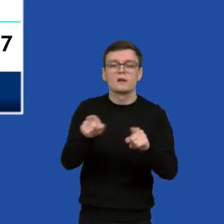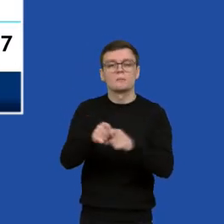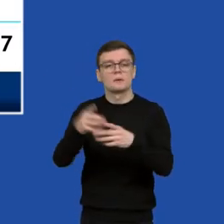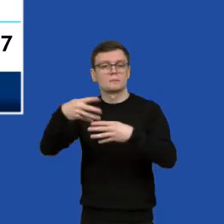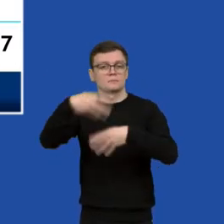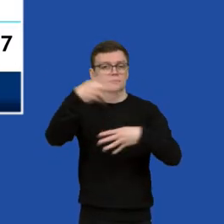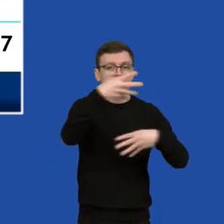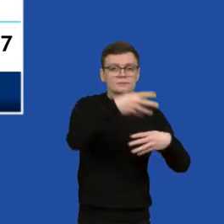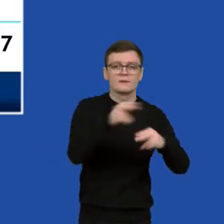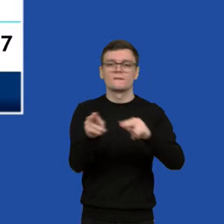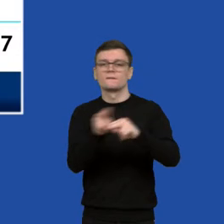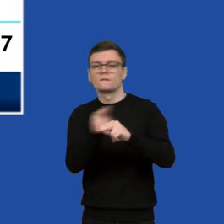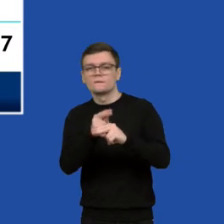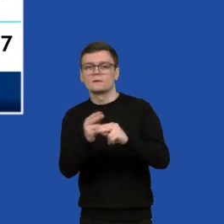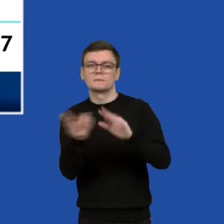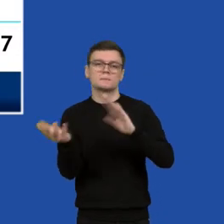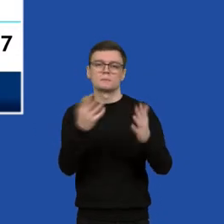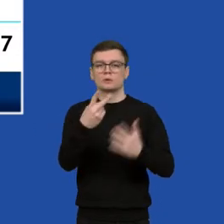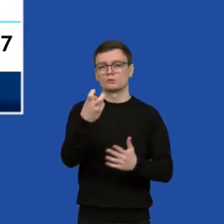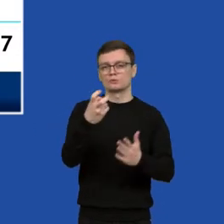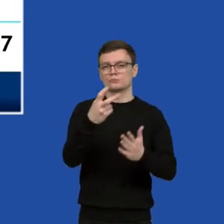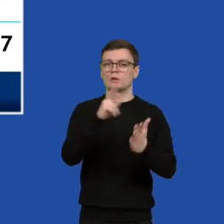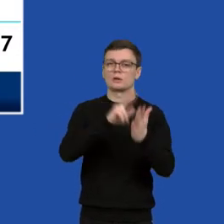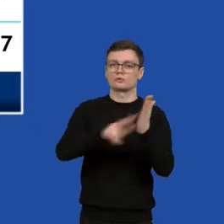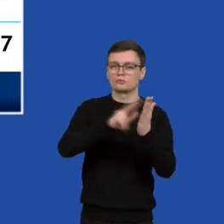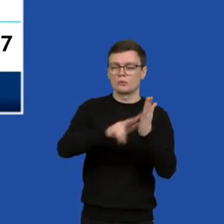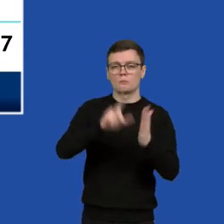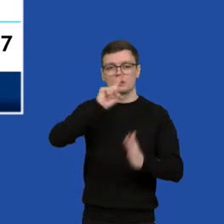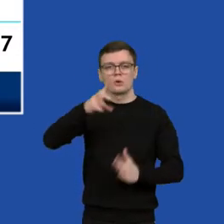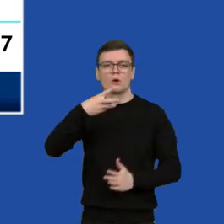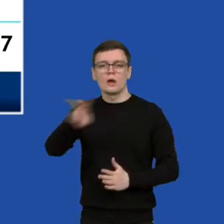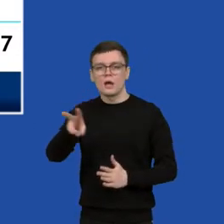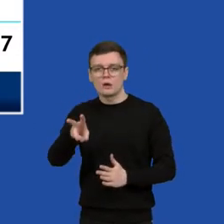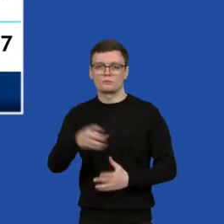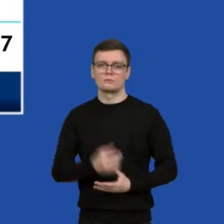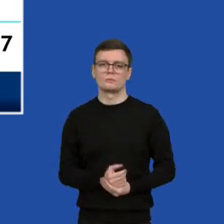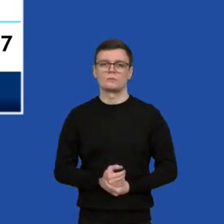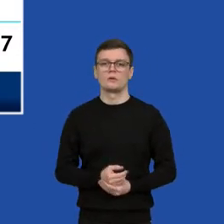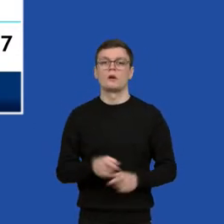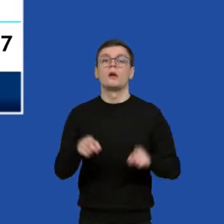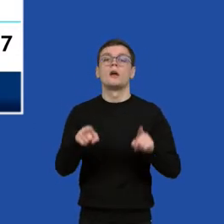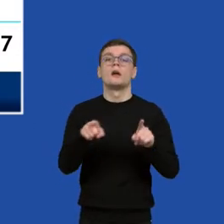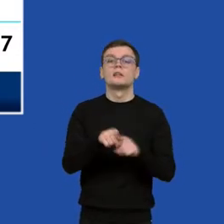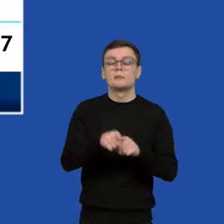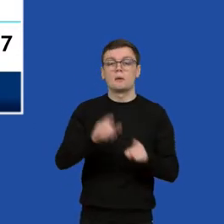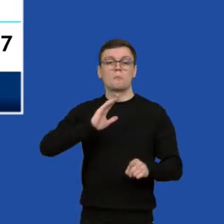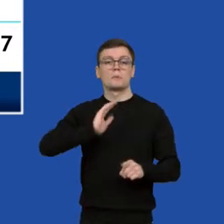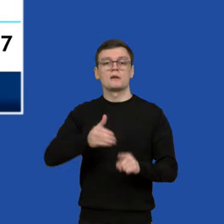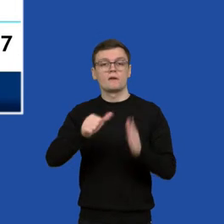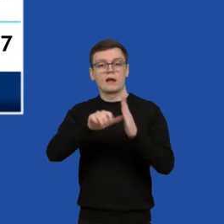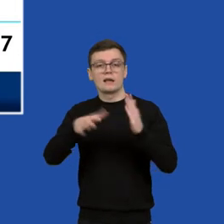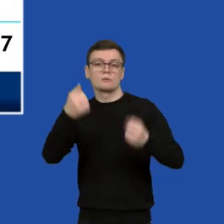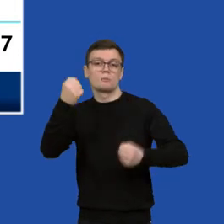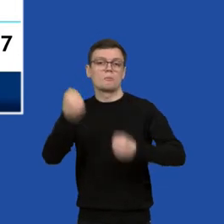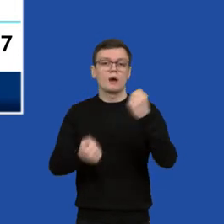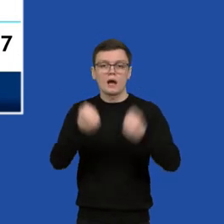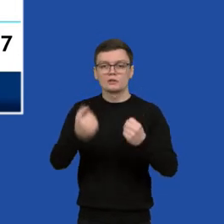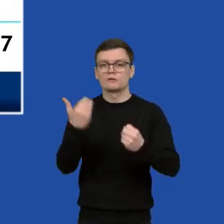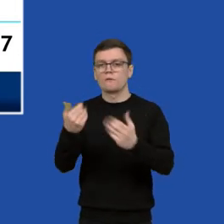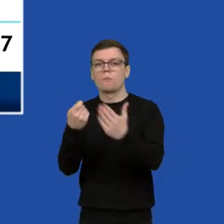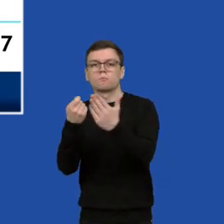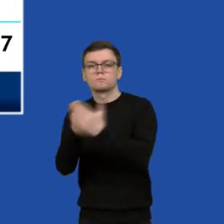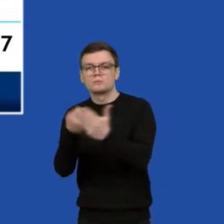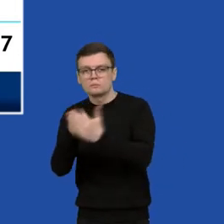maž 280 milijonų eurų. Taip pat privati elektromobilių įkrovimo infrastruktūra 46 milijonai,